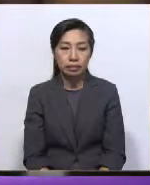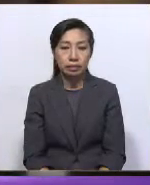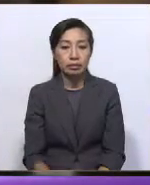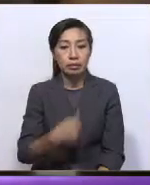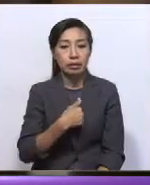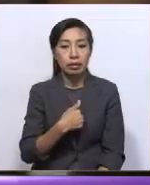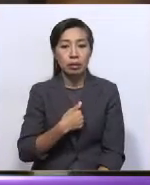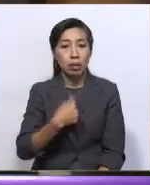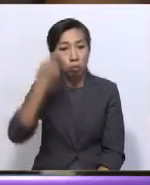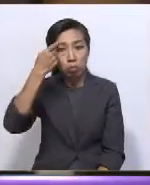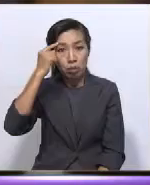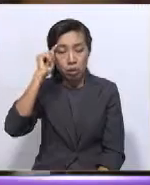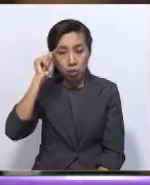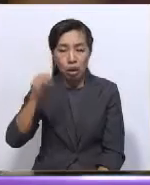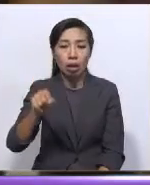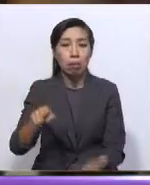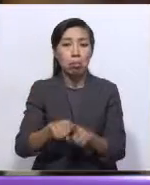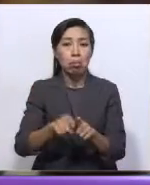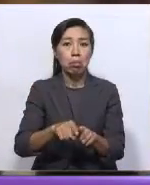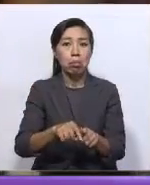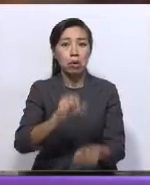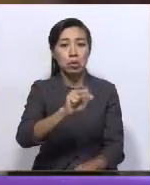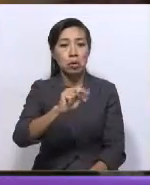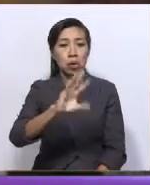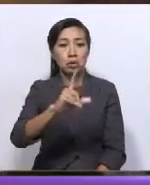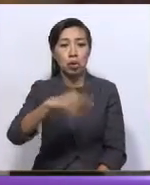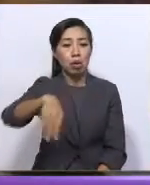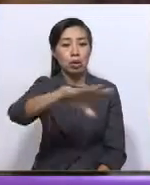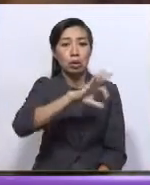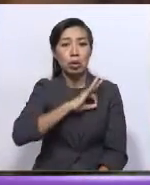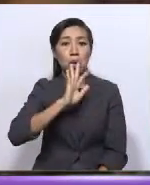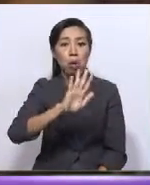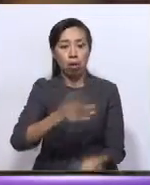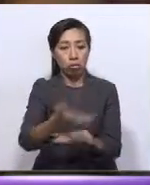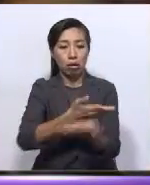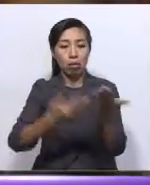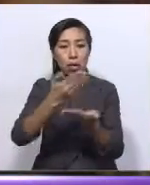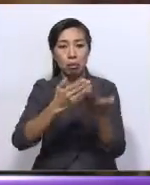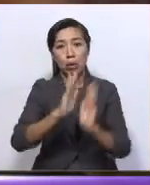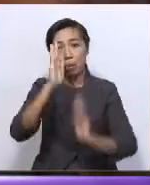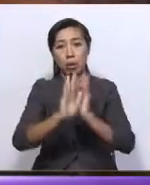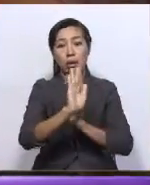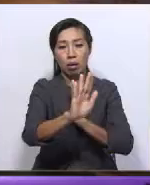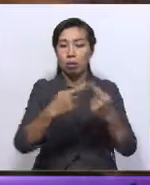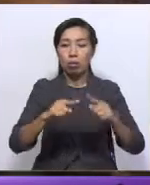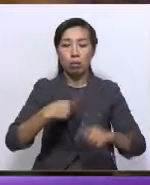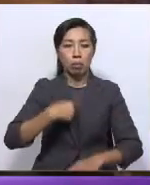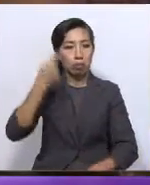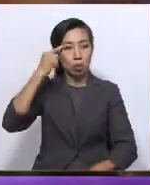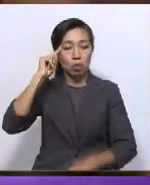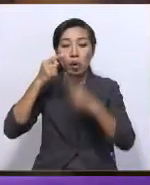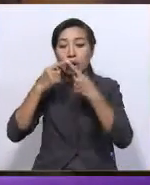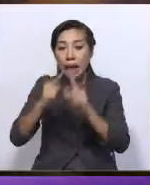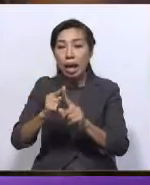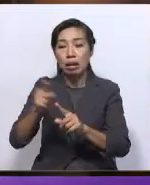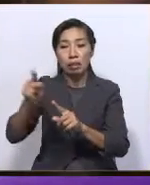ผมไม่ทราบนะเพราะว่ามันเป็นเรื่องของสมาชิกสภาที่เขาจะพิจารณากัน แต่ว่าโดยลักษณะอย่